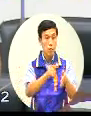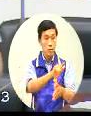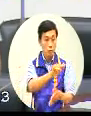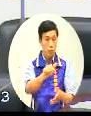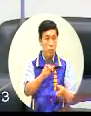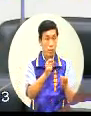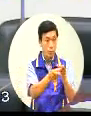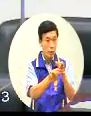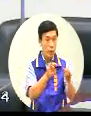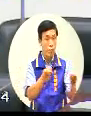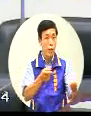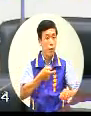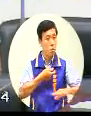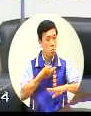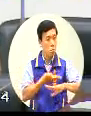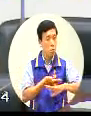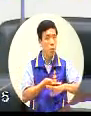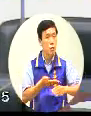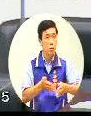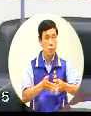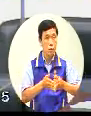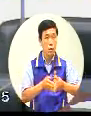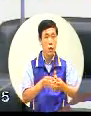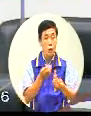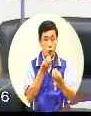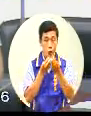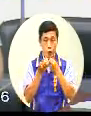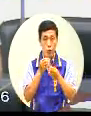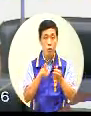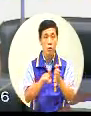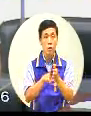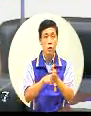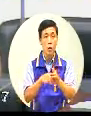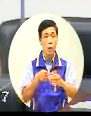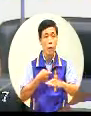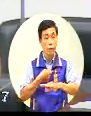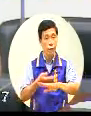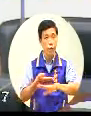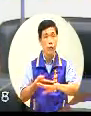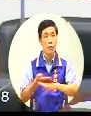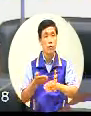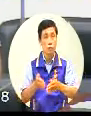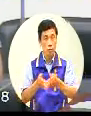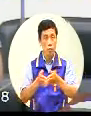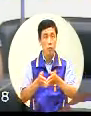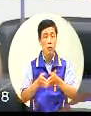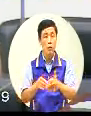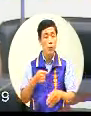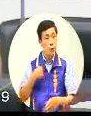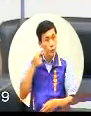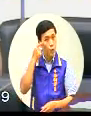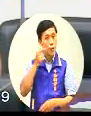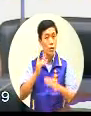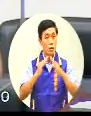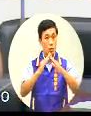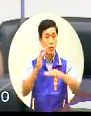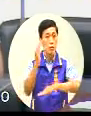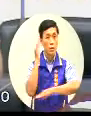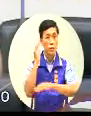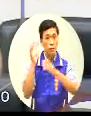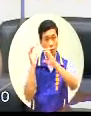以买得安心了哈，然后吃的时候可以吃得放心了，我觉得是市府的责任了。